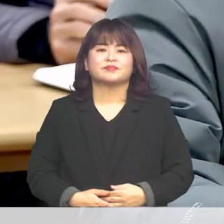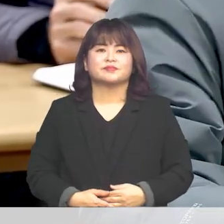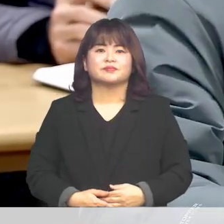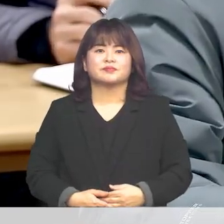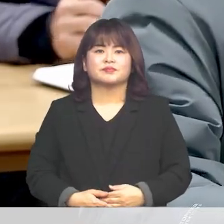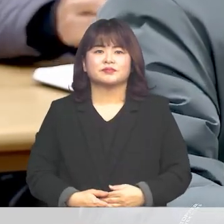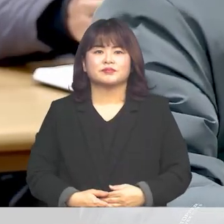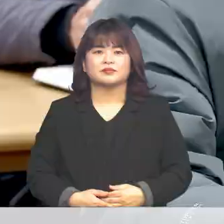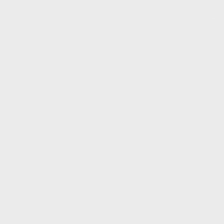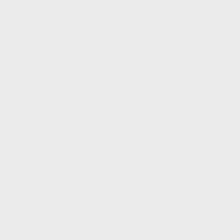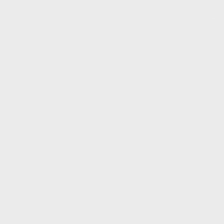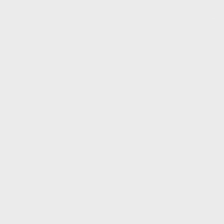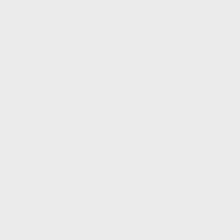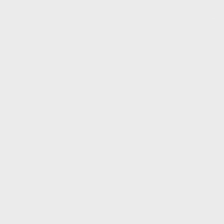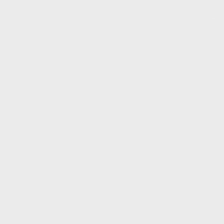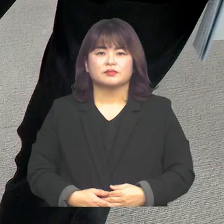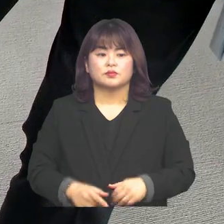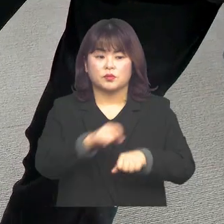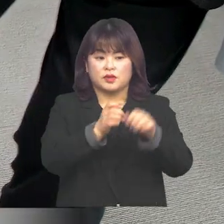밝혔습니다.